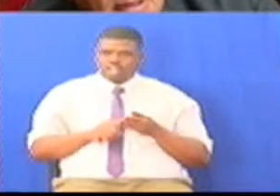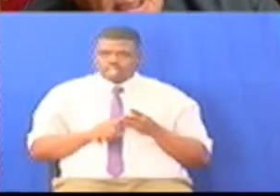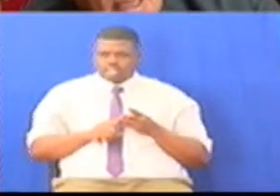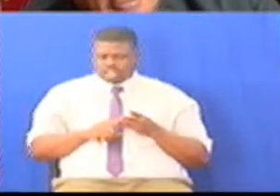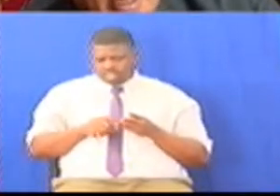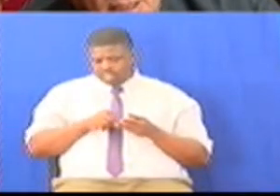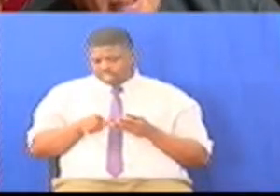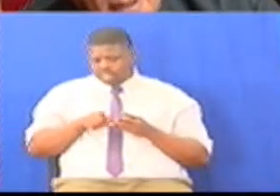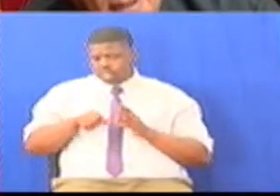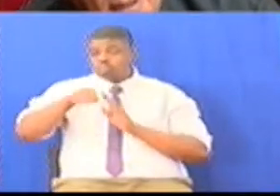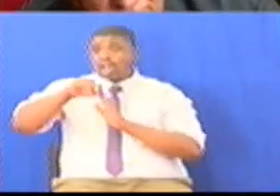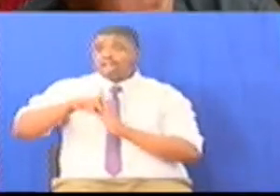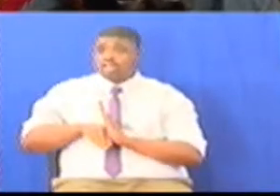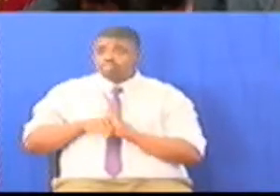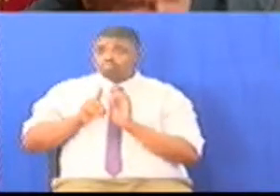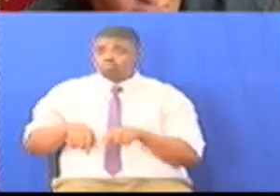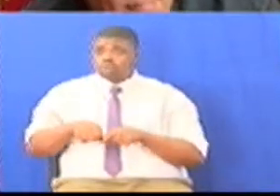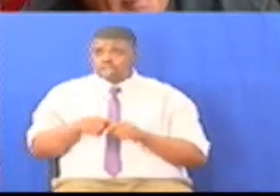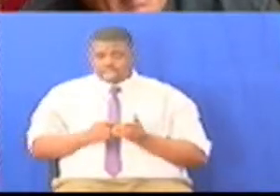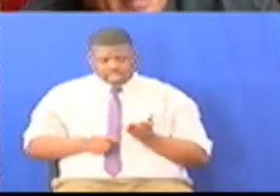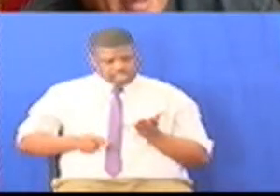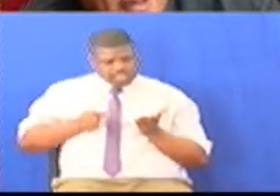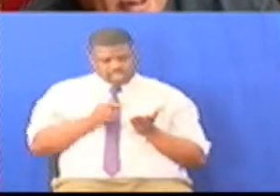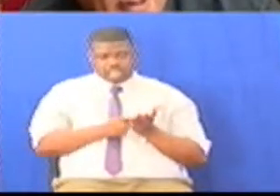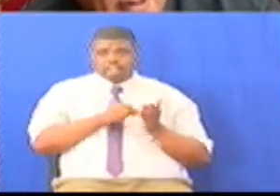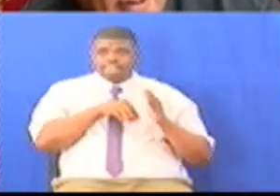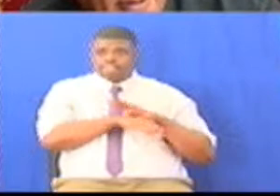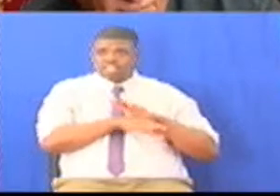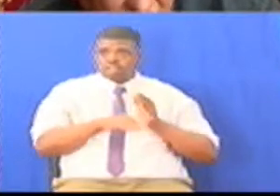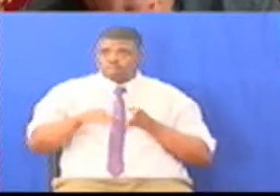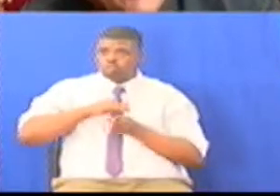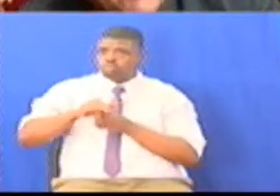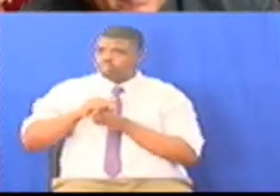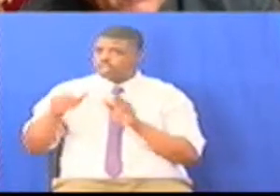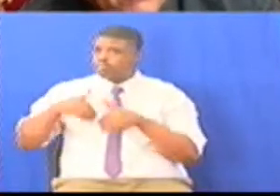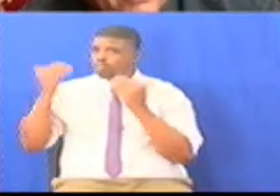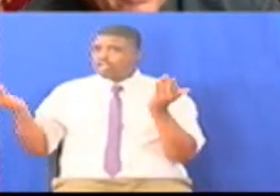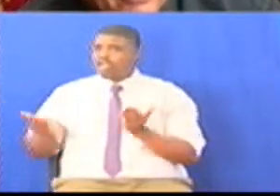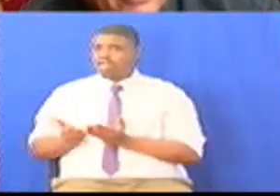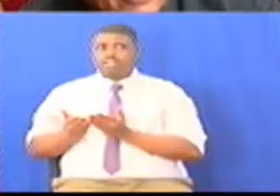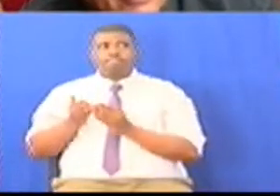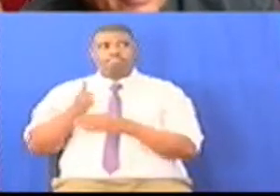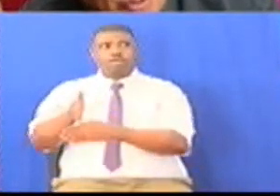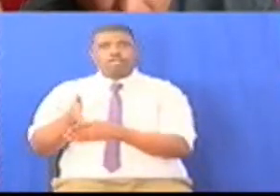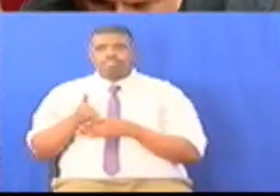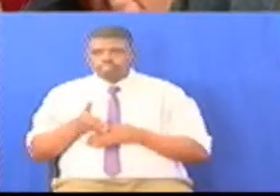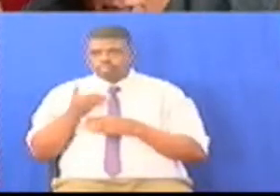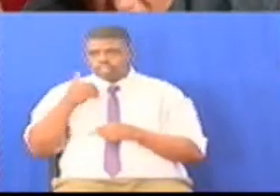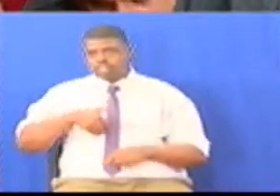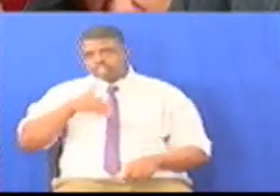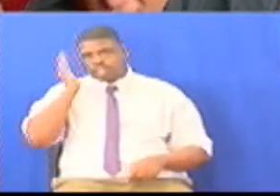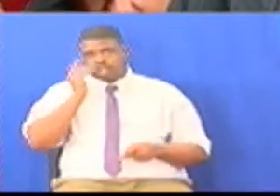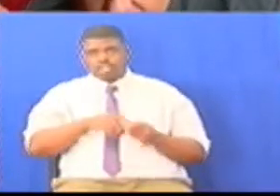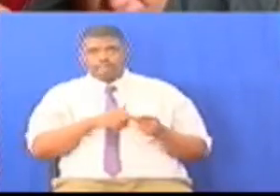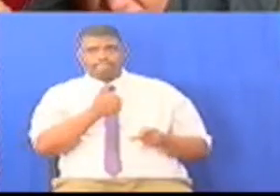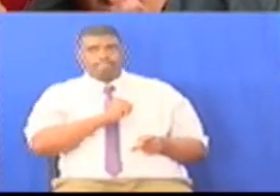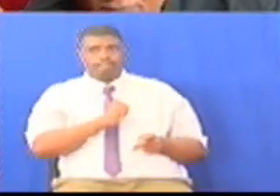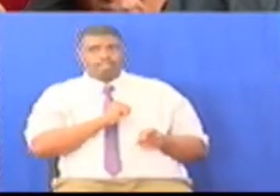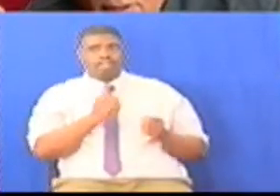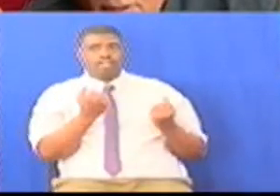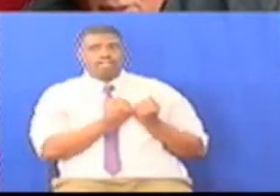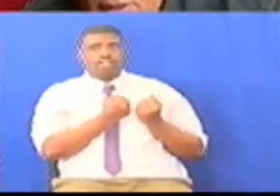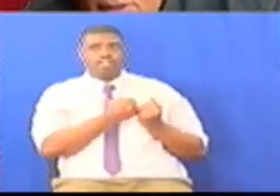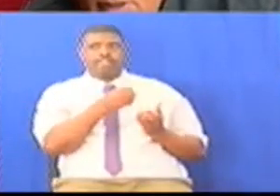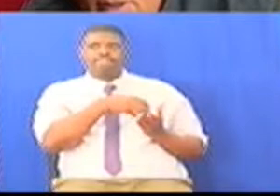makampuni. Utaratibu wa kuwa na hisa fiche unatumika kote duniani, hasa kwa makampuni ya umma na makampuni binafsi yanayotengeneza